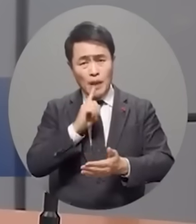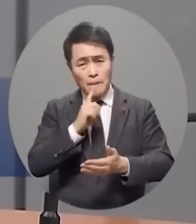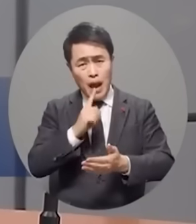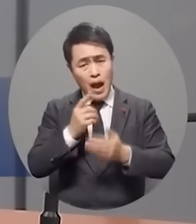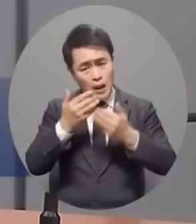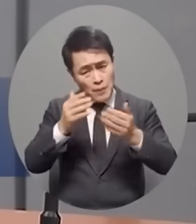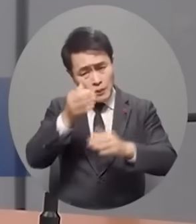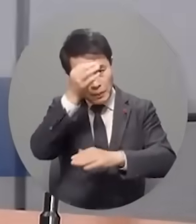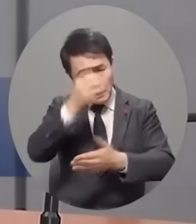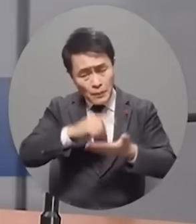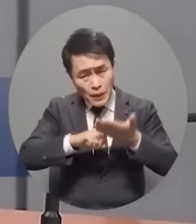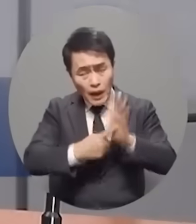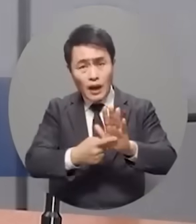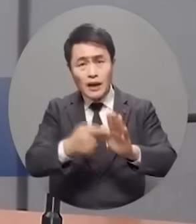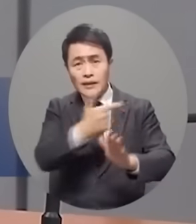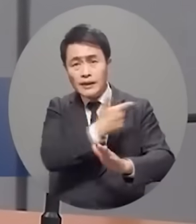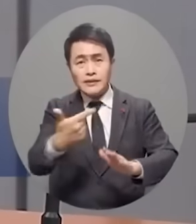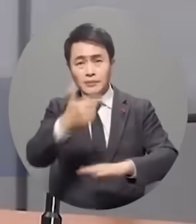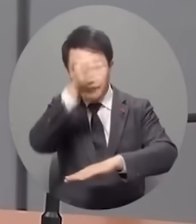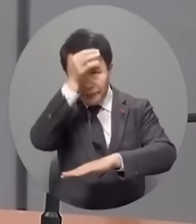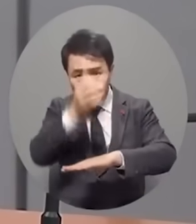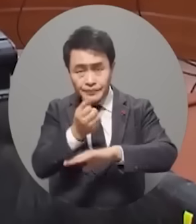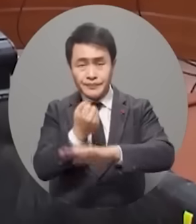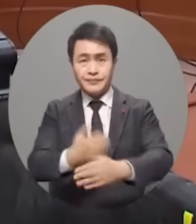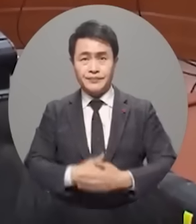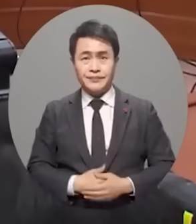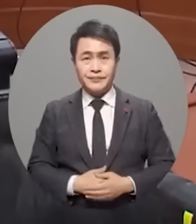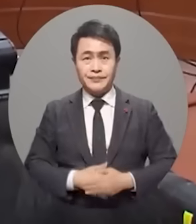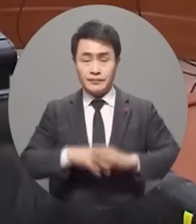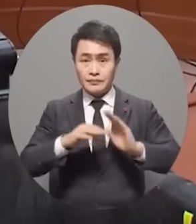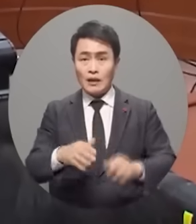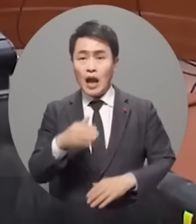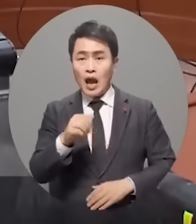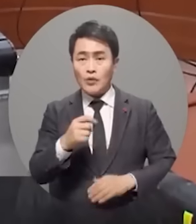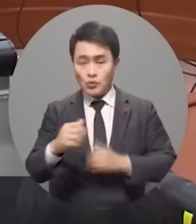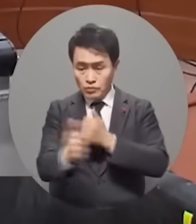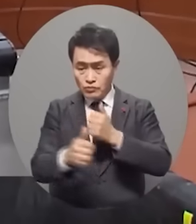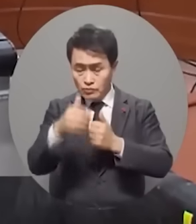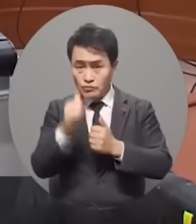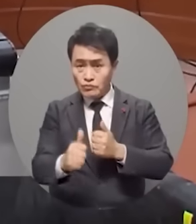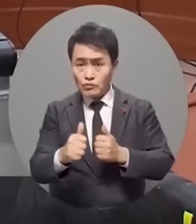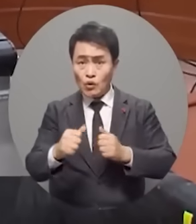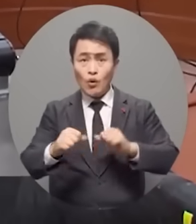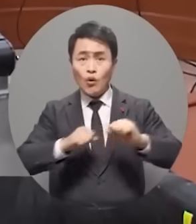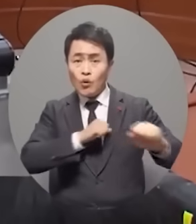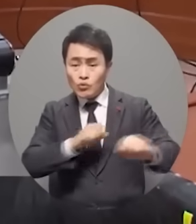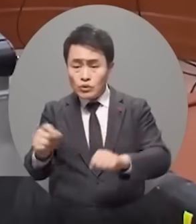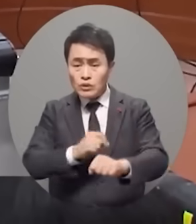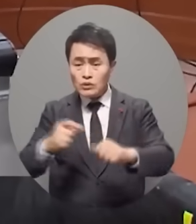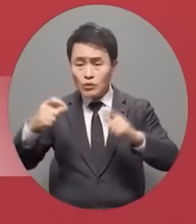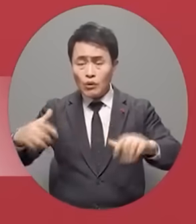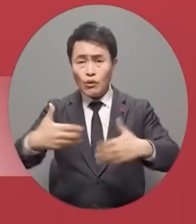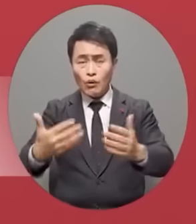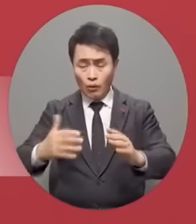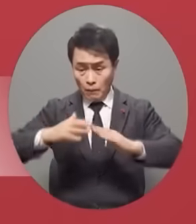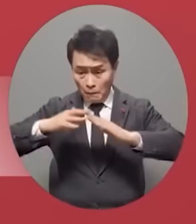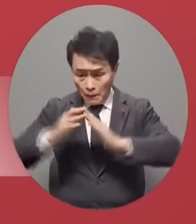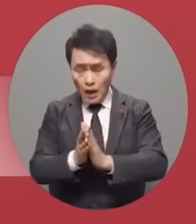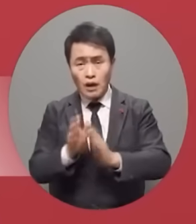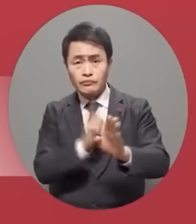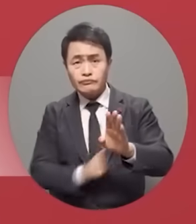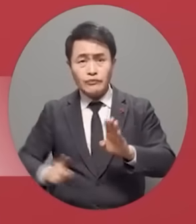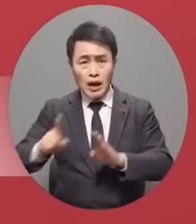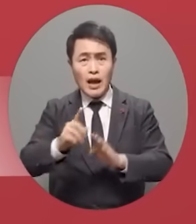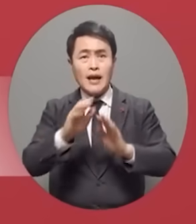대해 다시 한번 정중히 사과드립니다. 한동훈 비대위원장은 운동권 특권 정치를 청산하는 데